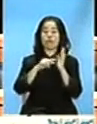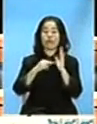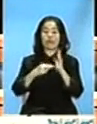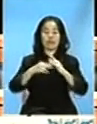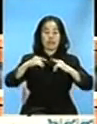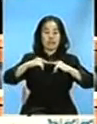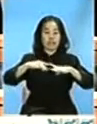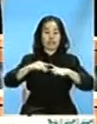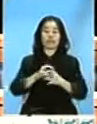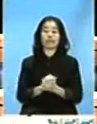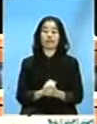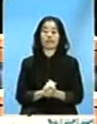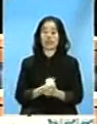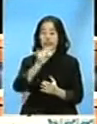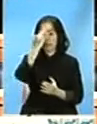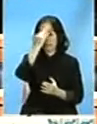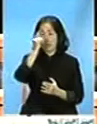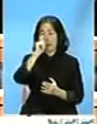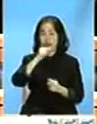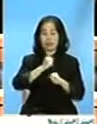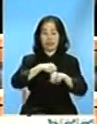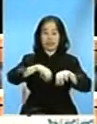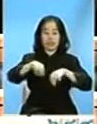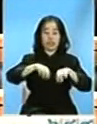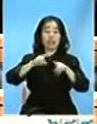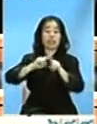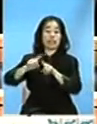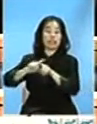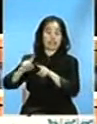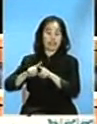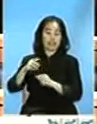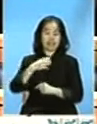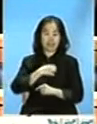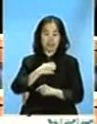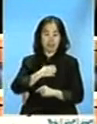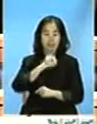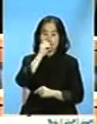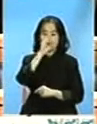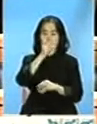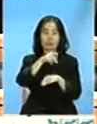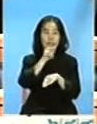นะครับเพราะทุกอย่างผมอยากจะกราบเรียนท่านประธานอย่างนี้นะครับ